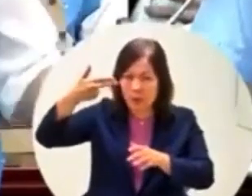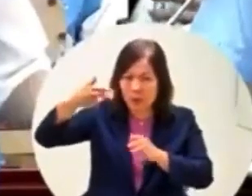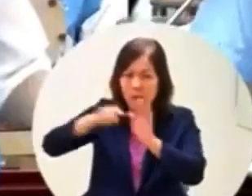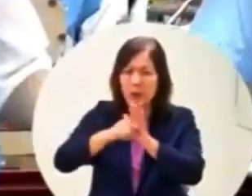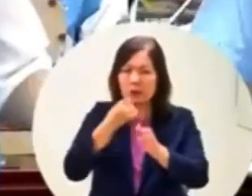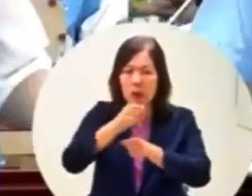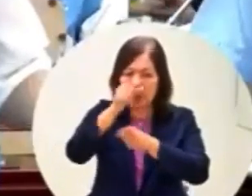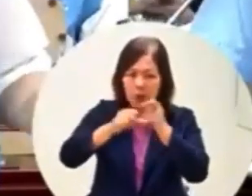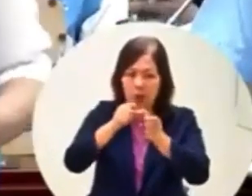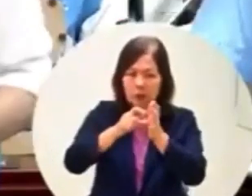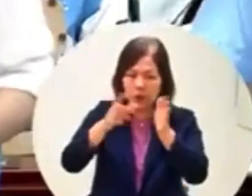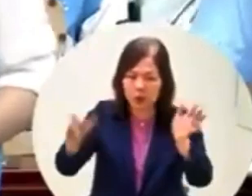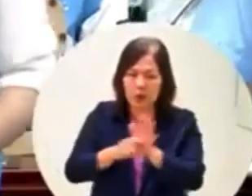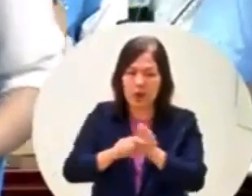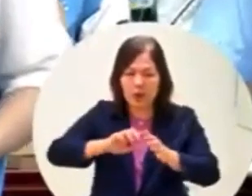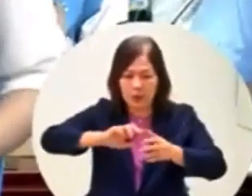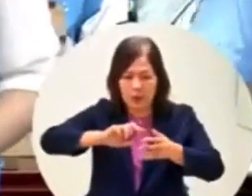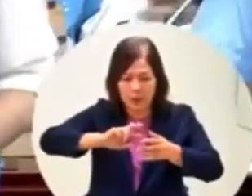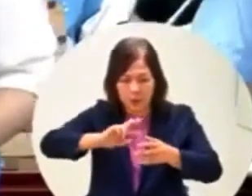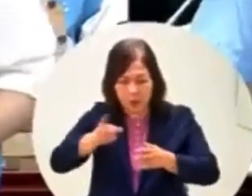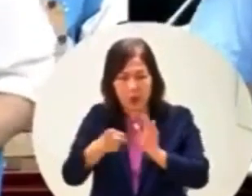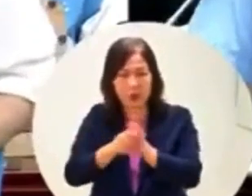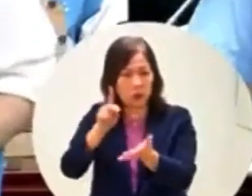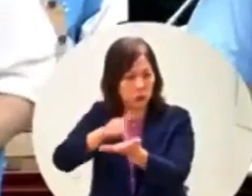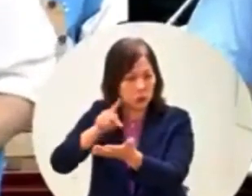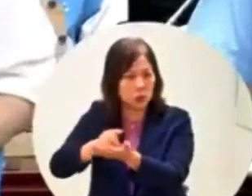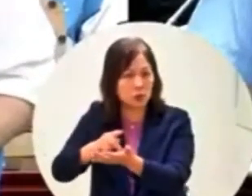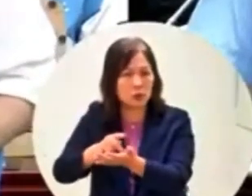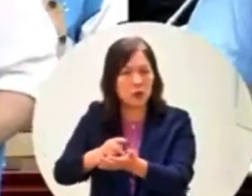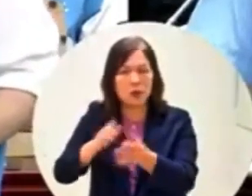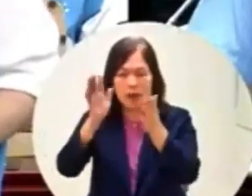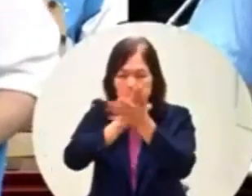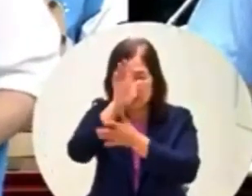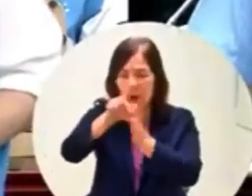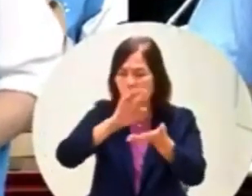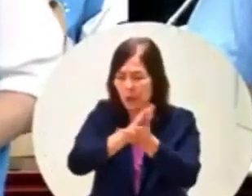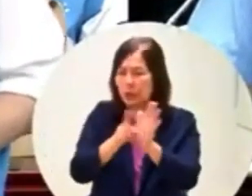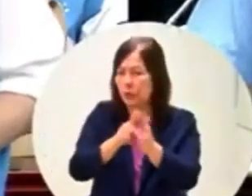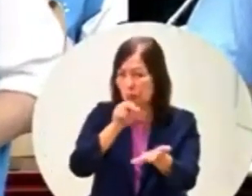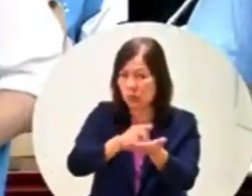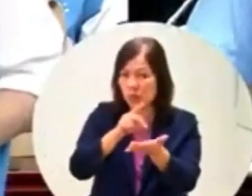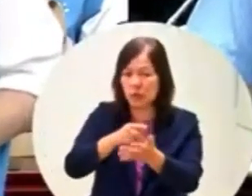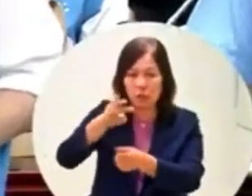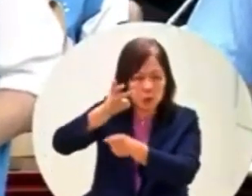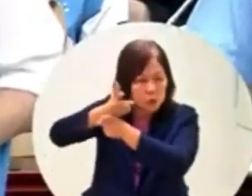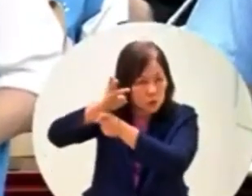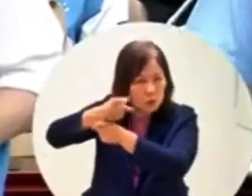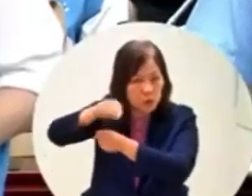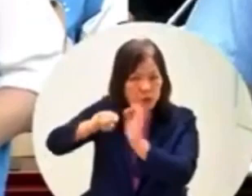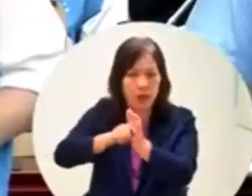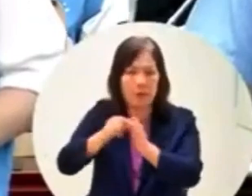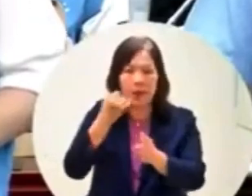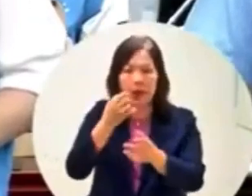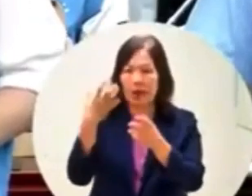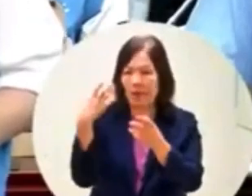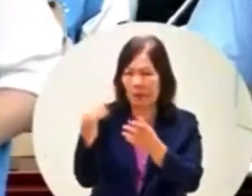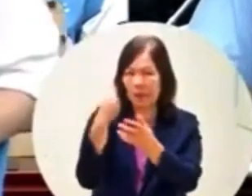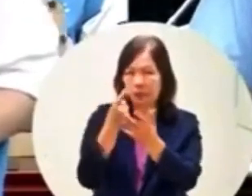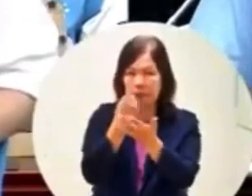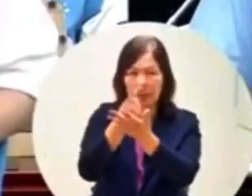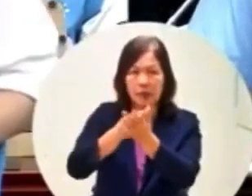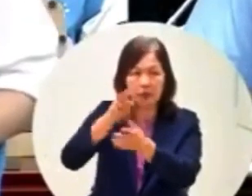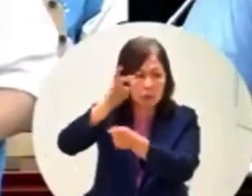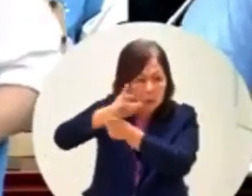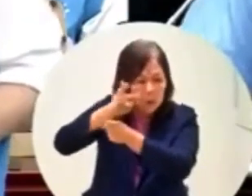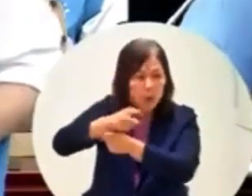部用租任，也就是说高雄市政府未来的租任器监视器，我们一定要保持它每一台监视器都有它的